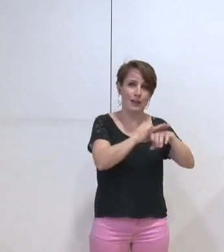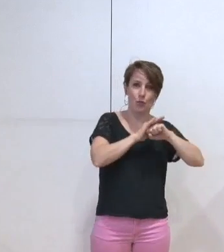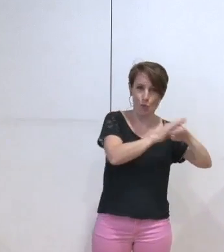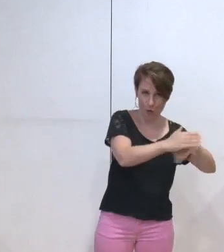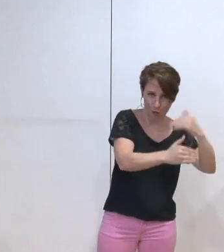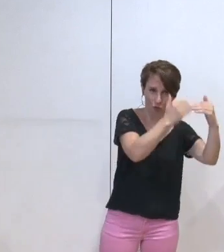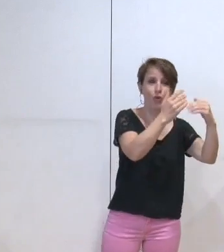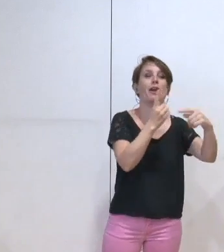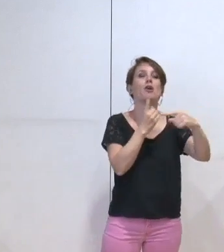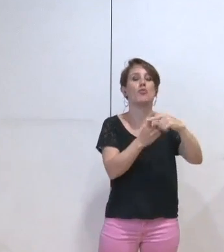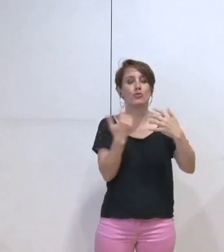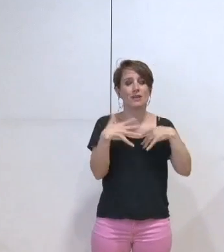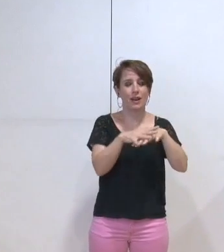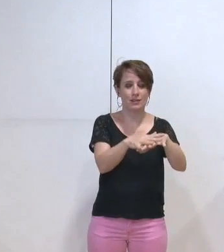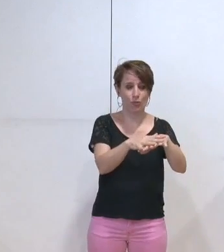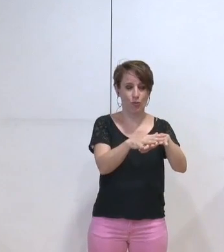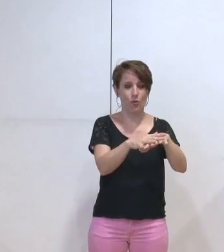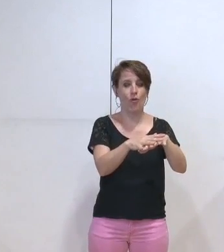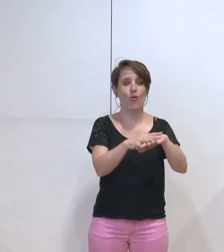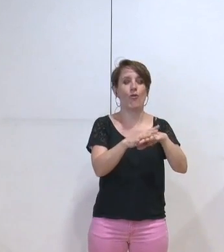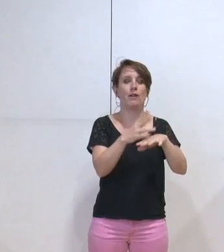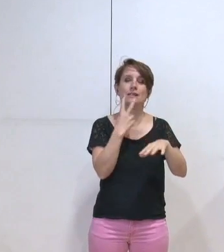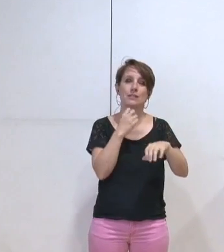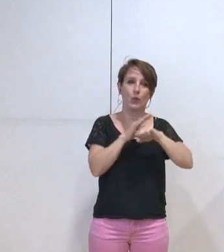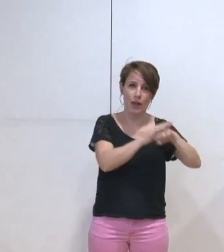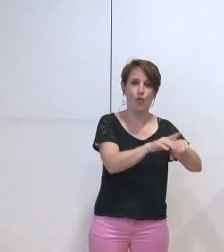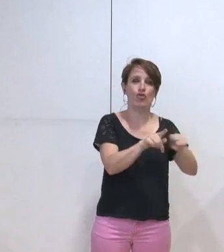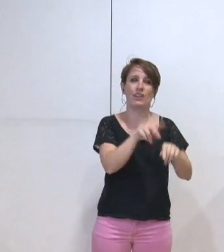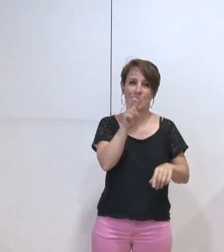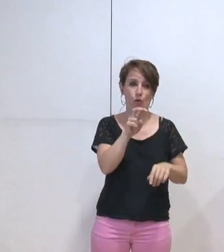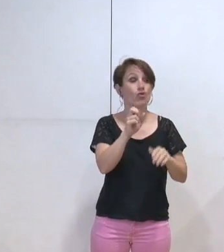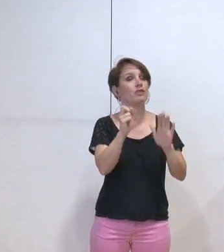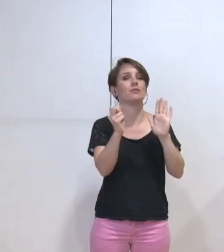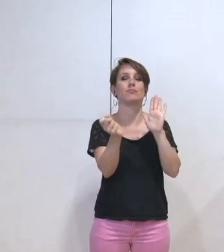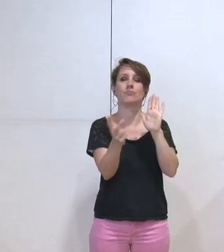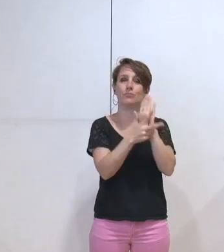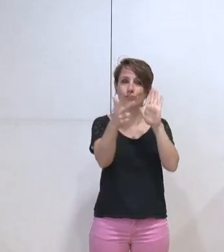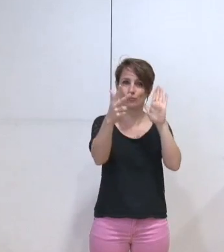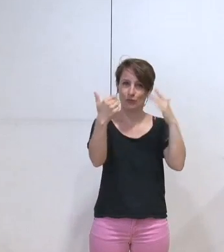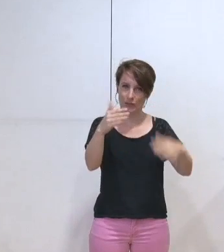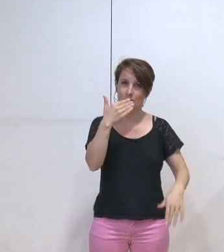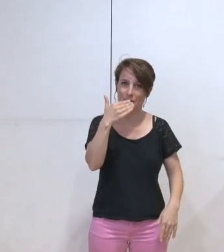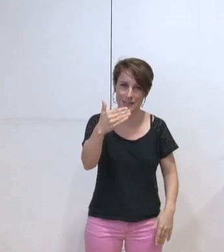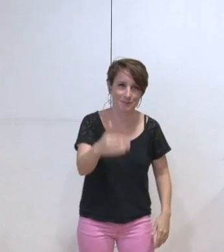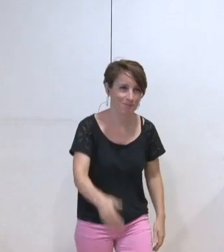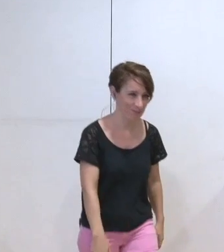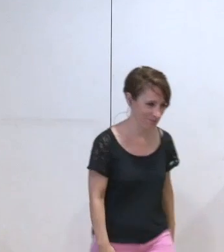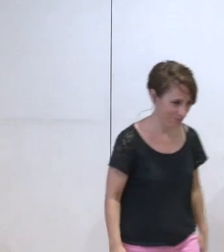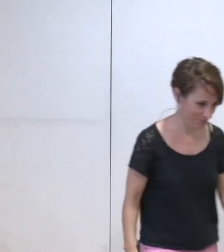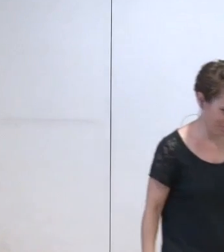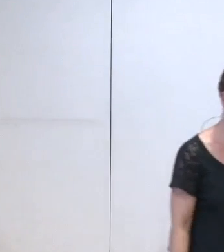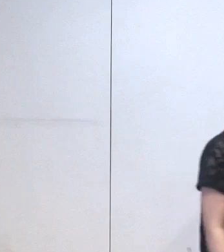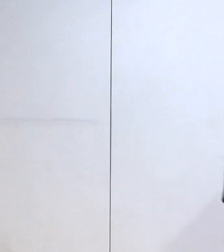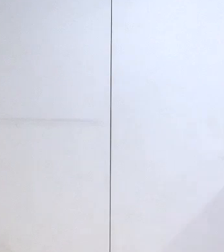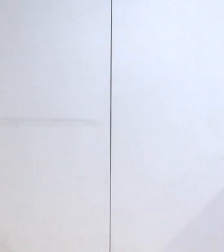rassemblement citoyen de la gauche et les écologistes délibération adoptée je vous remercie nous passons à